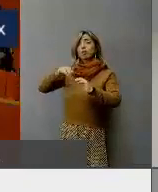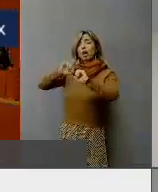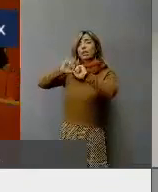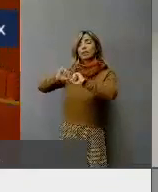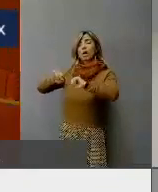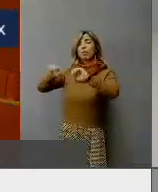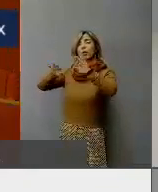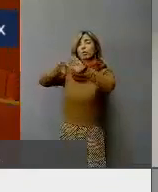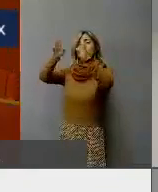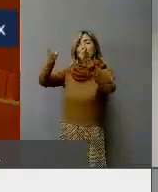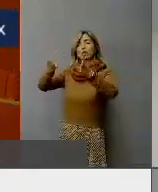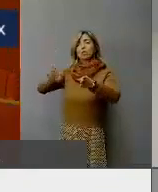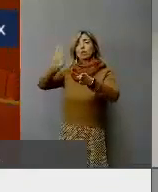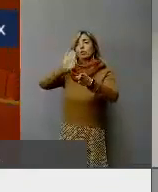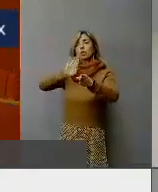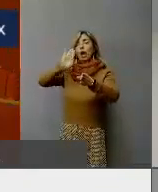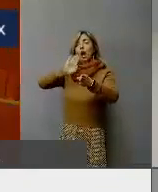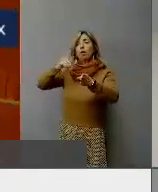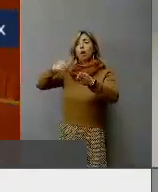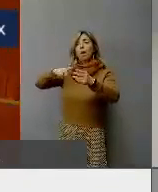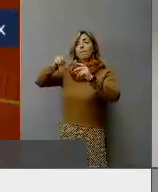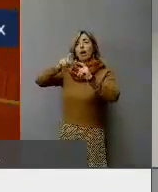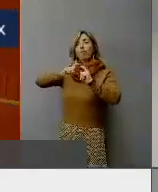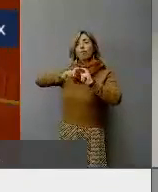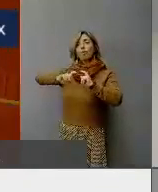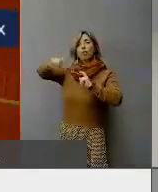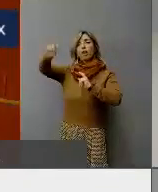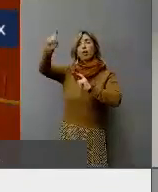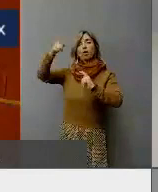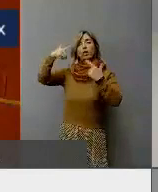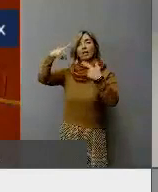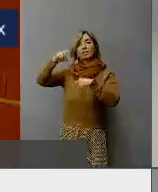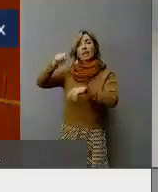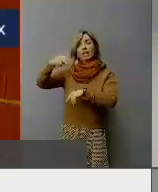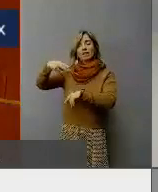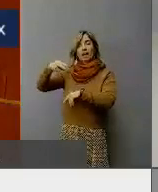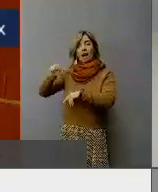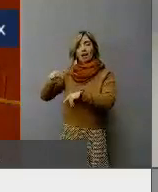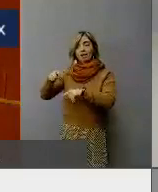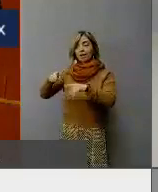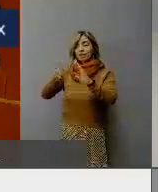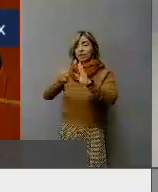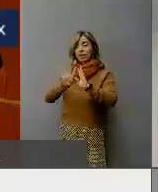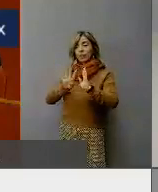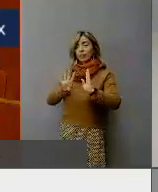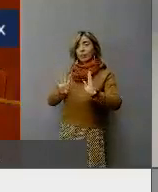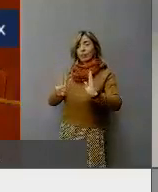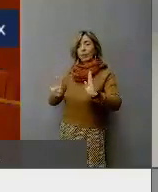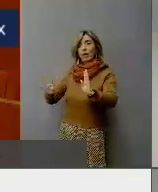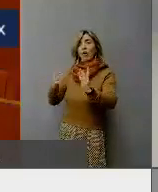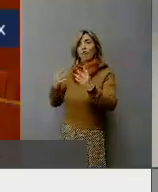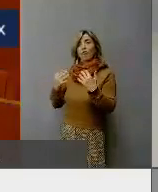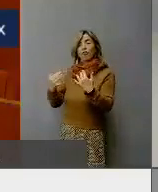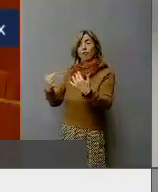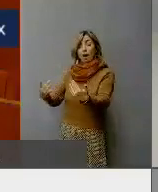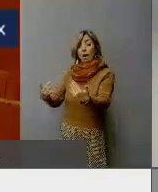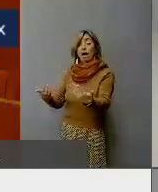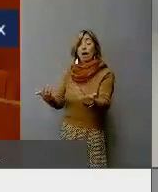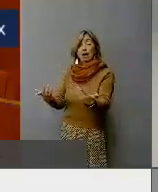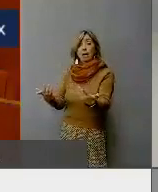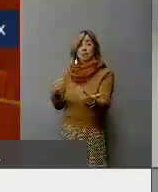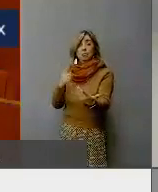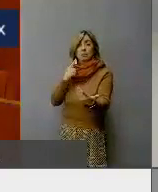sant'anna è una porzione verde che ha effettivamente delle potenzialità e circondata da palazzi di pregio però versa in stato di forte degrado